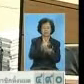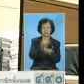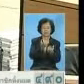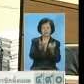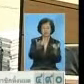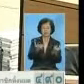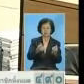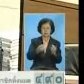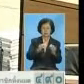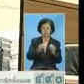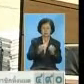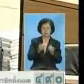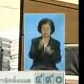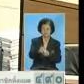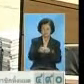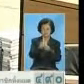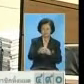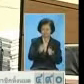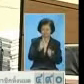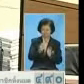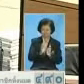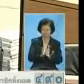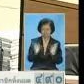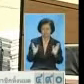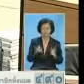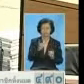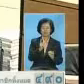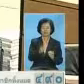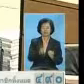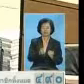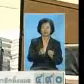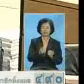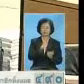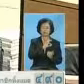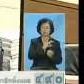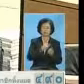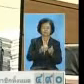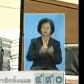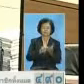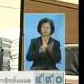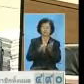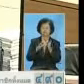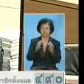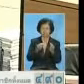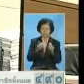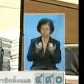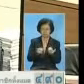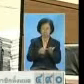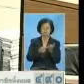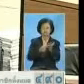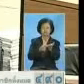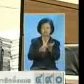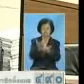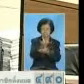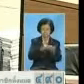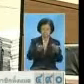รดังนั้นนี่ต้องขอบคุณจริงๆครับสำหรับสมาชิกทุกท่านที่นำประเด็นนี้เนี่ยเข้ามาหารือในที่ประชุมรัฐสภาแ